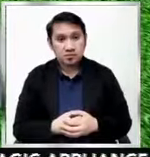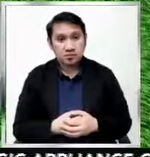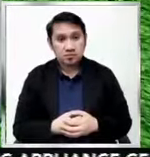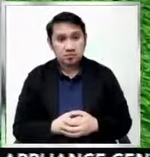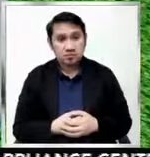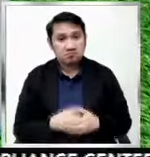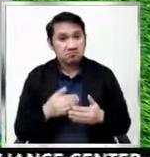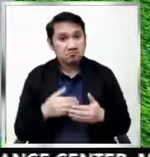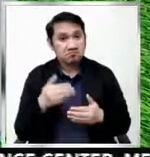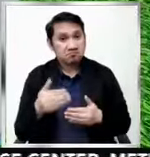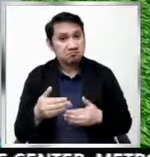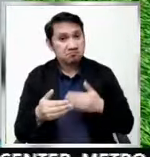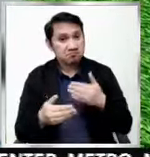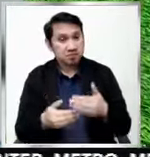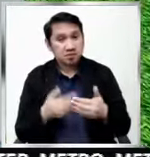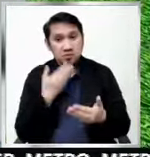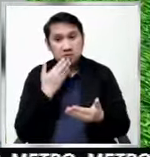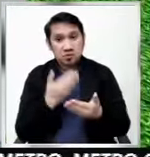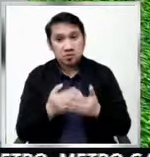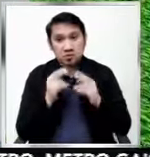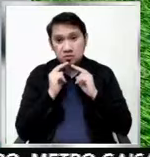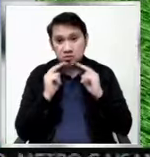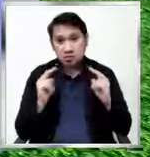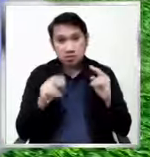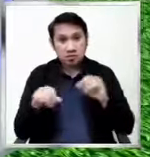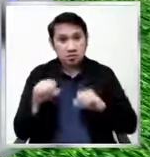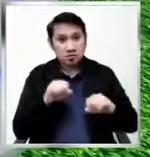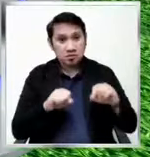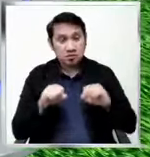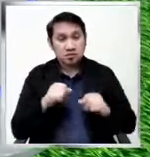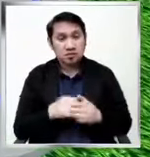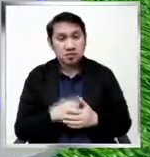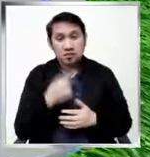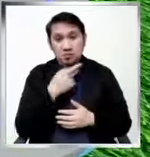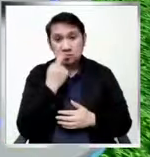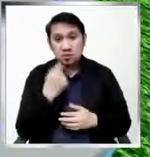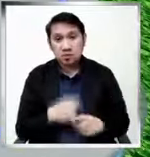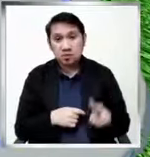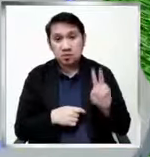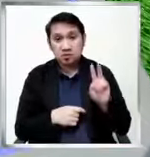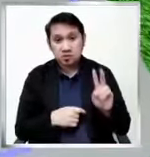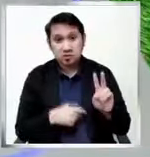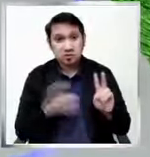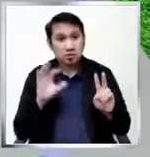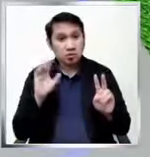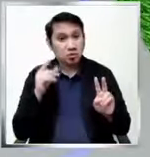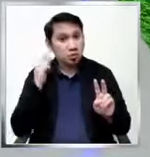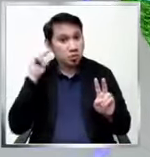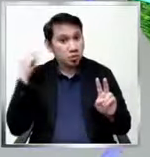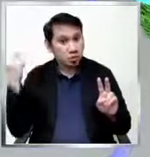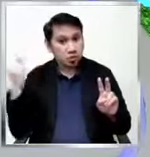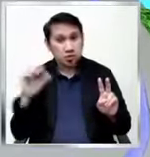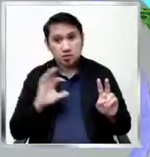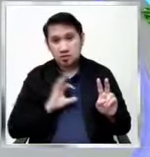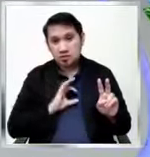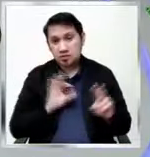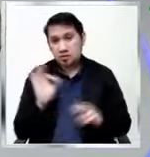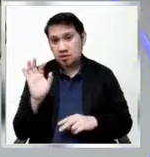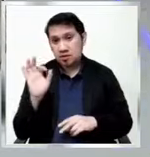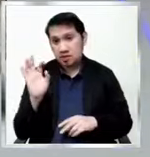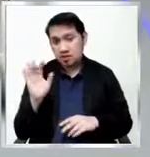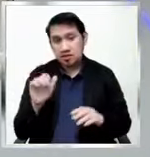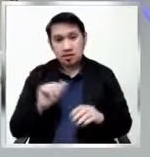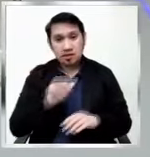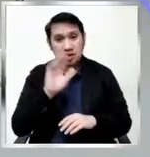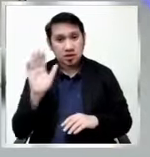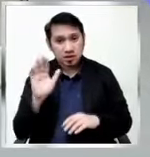Sunod-sunod ang good news sa mundo ng sports dahil meron ng dalawang gintong medalya ang Pilipinas sa 19th Asian Games.